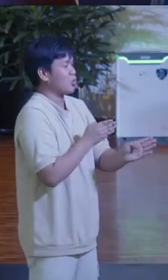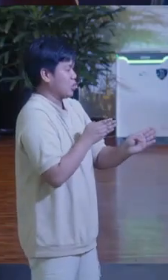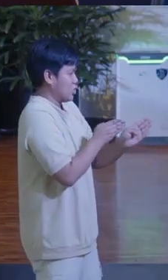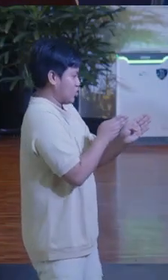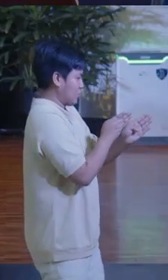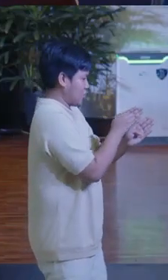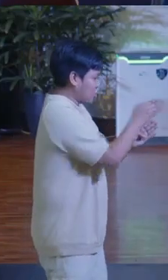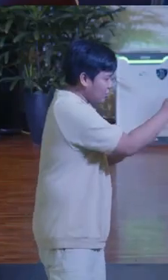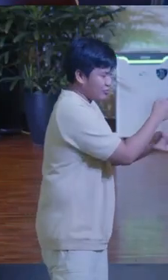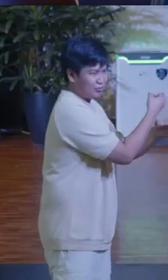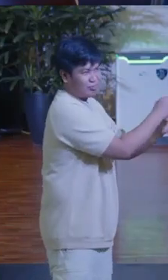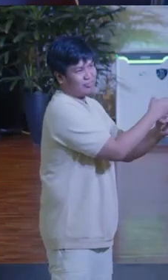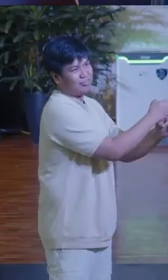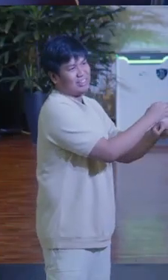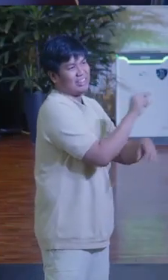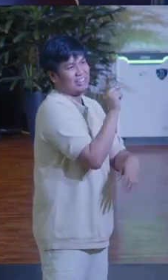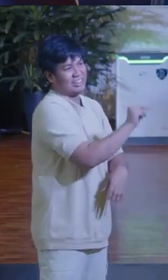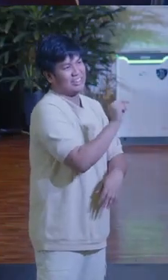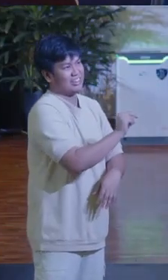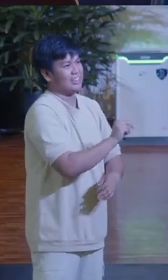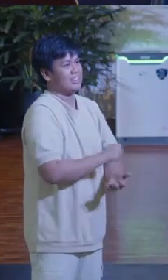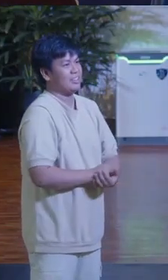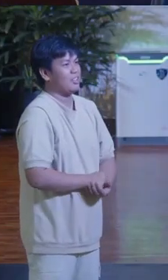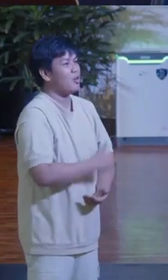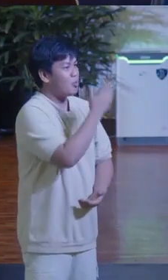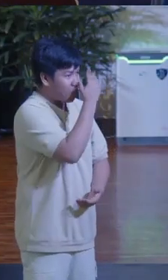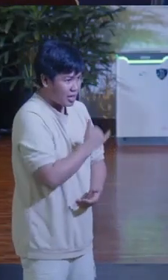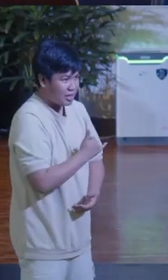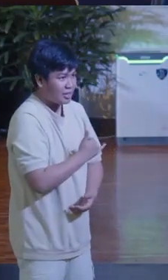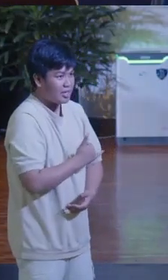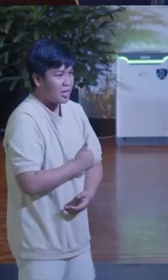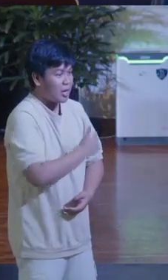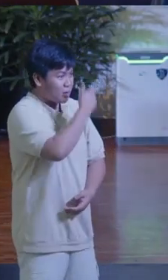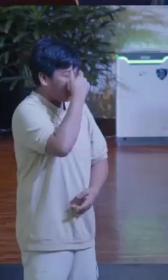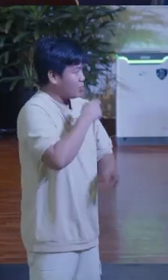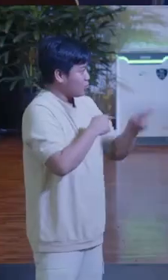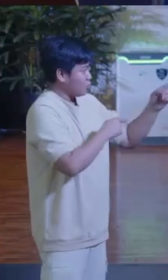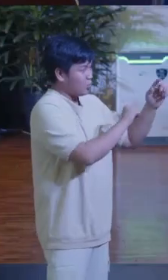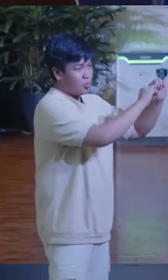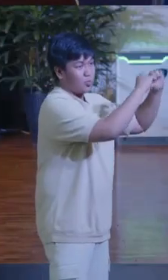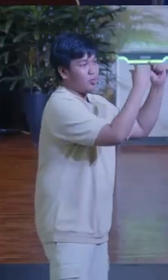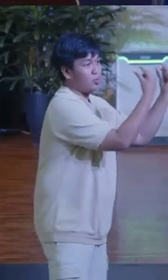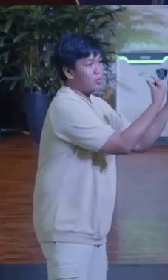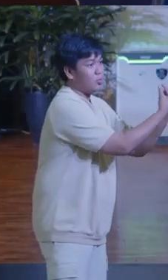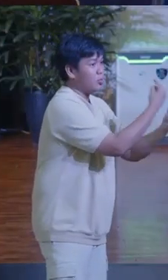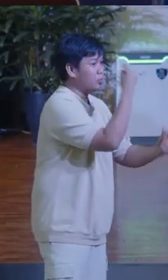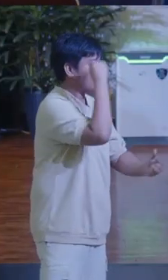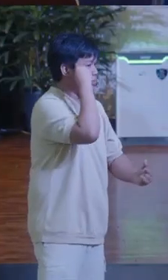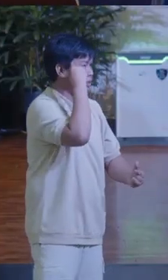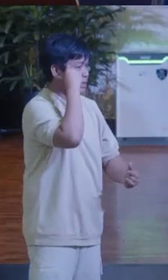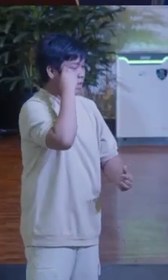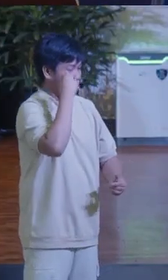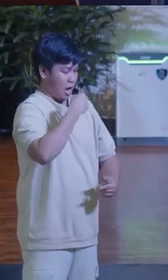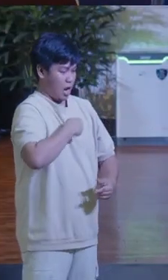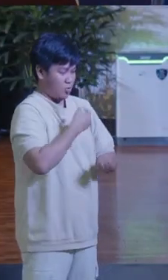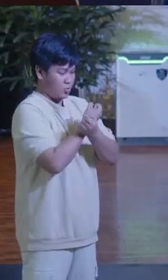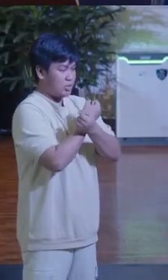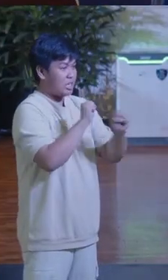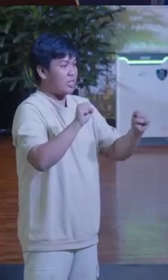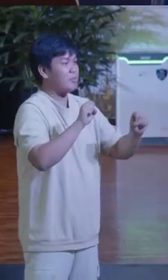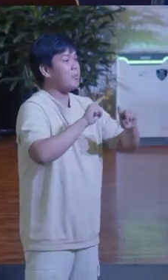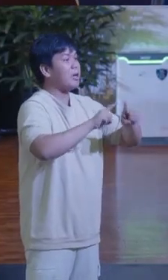naaayon sa katotohanan na ang kaligtasan ay sa pamamagitan ng grasya lamang, sa pamamagitan